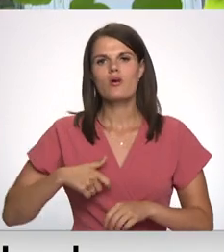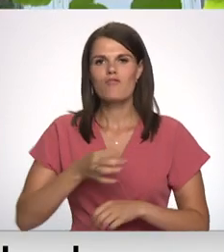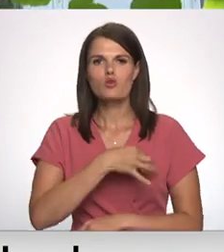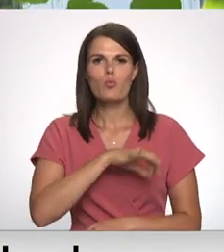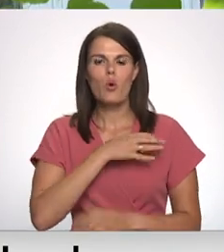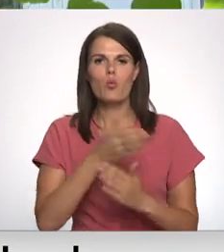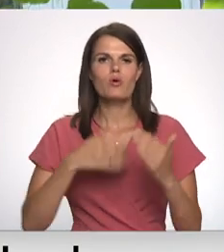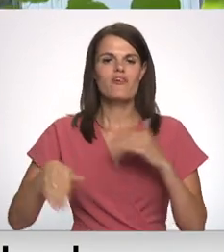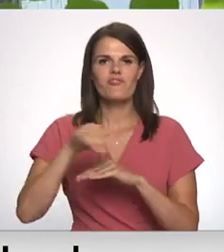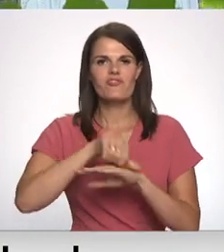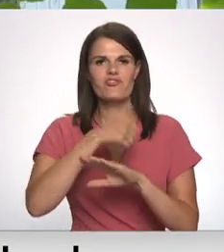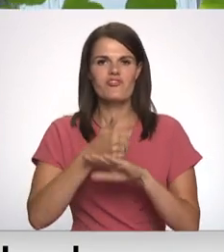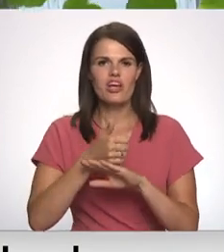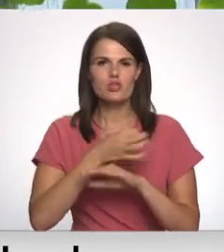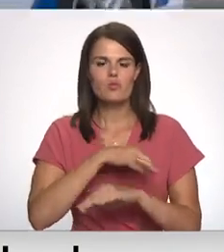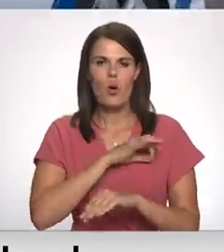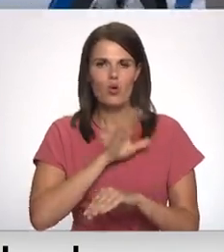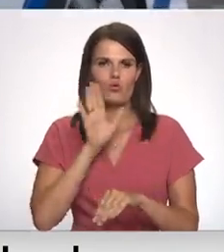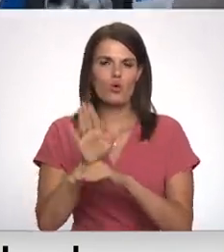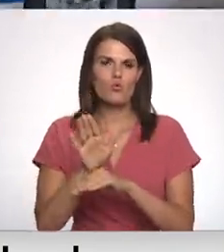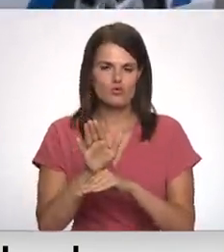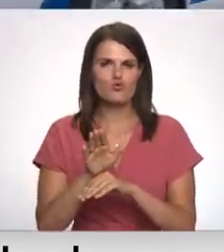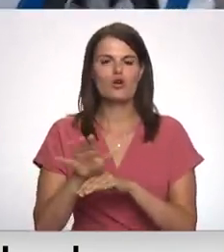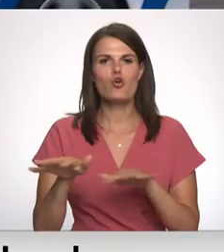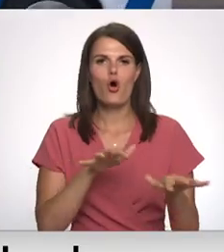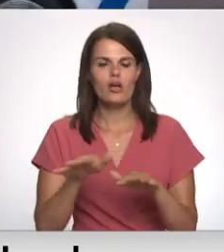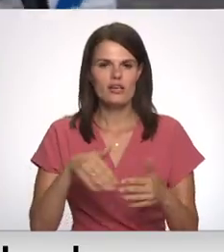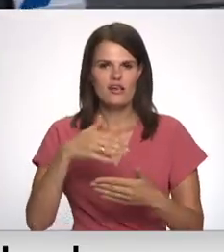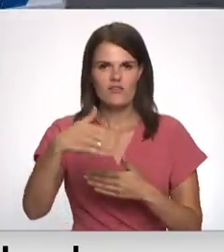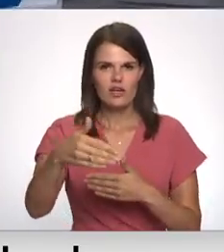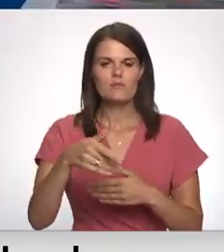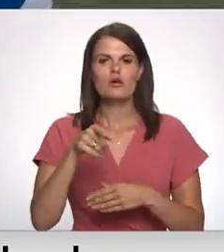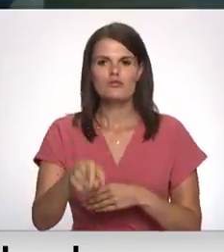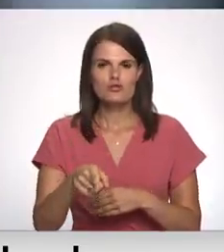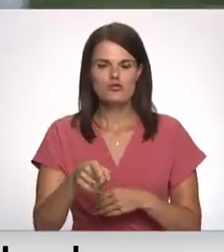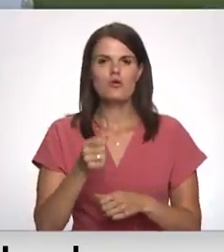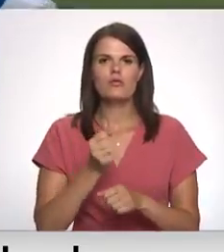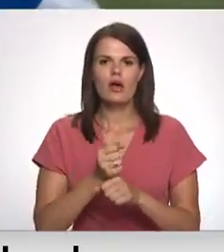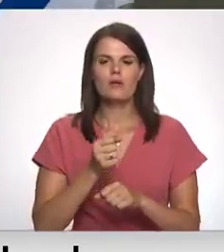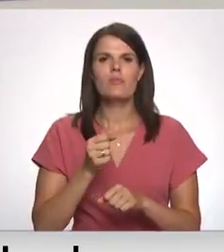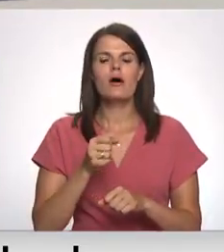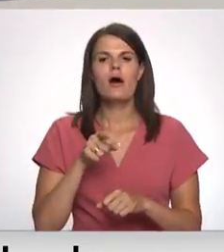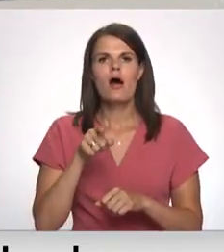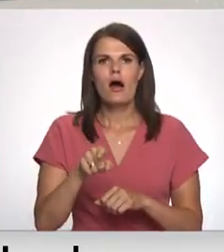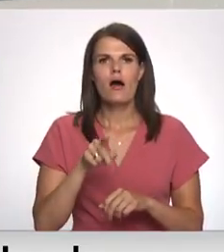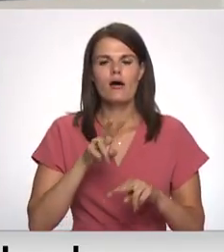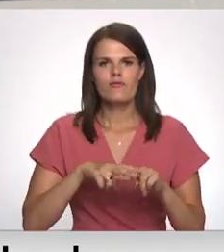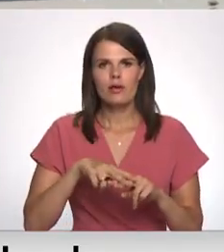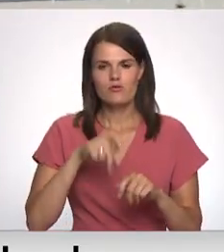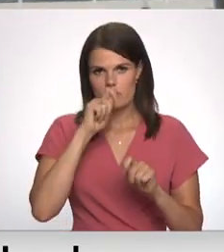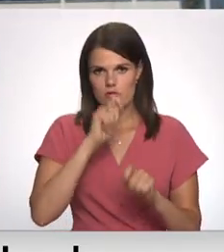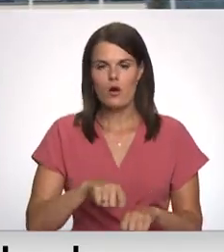kuras virsprokuroram uzdots organizēt tā turpināšanu. Šajā lietā amatu zaudēja policisti, kuras dzīvesbiedrs piekāva jaunieti, jo bija